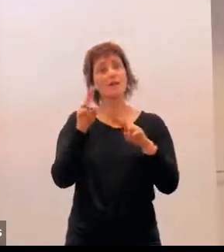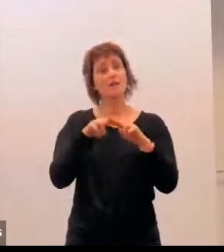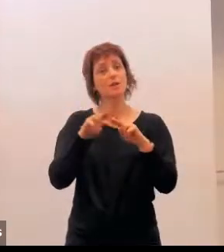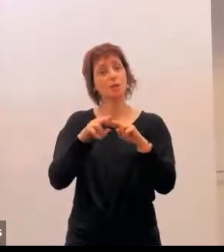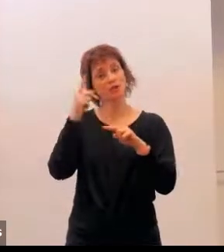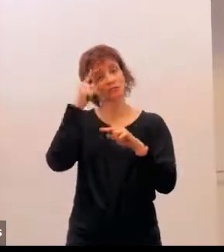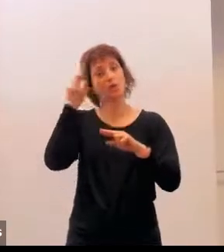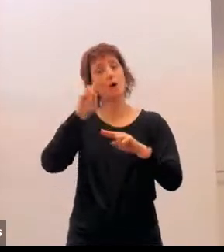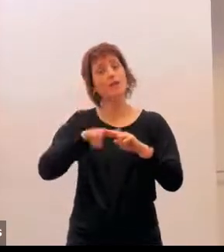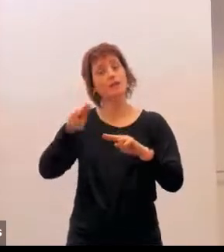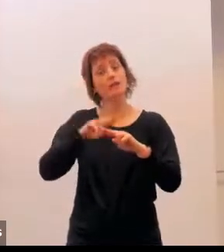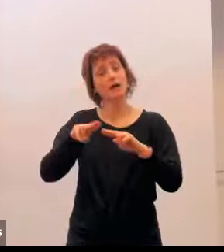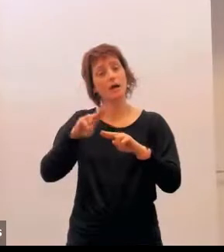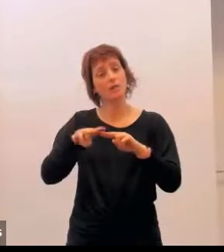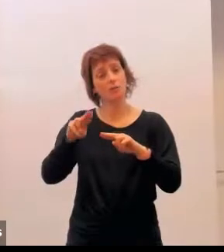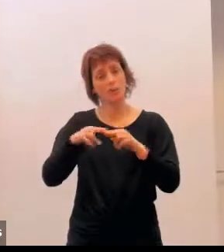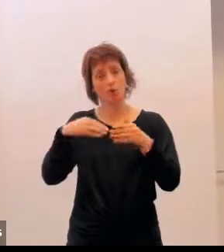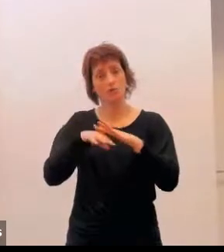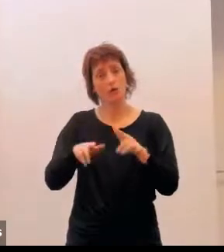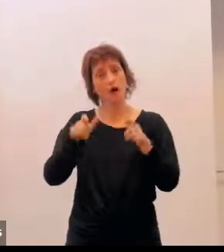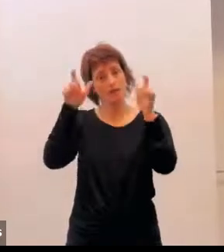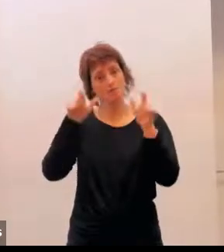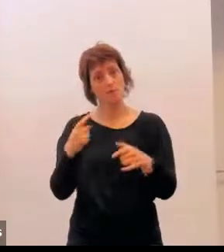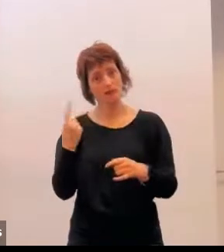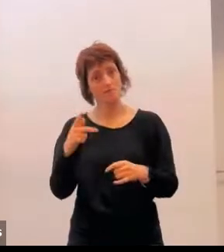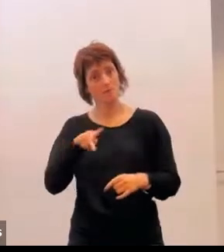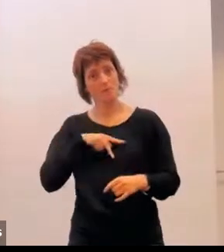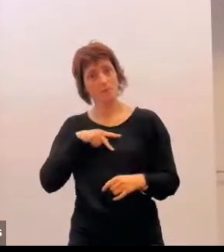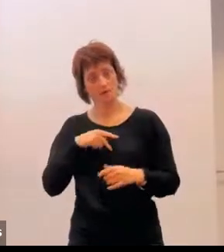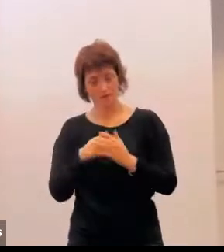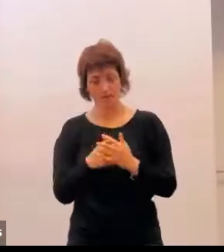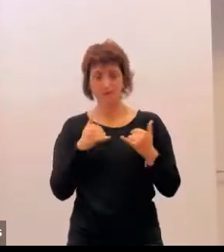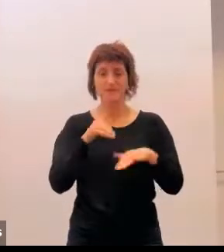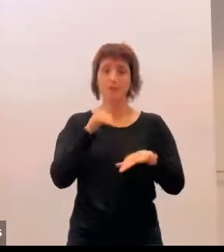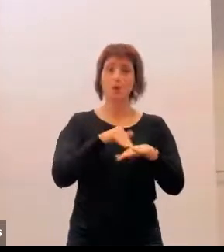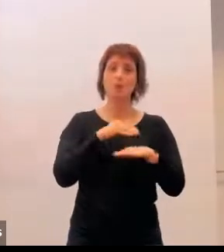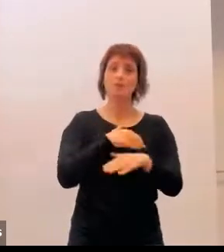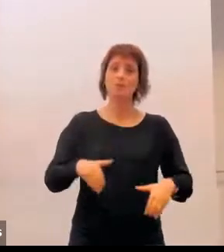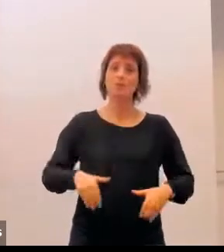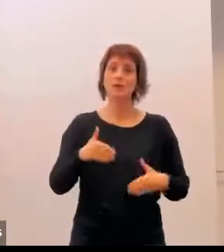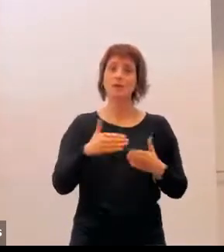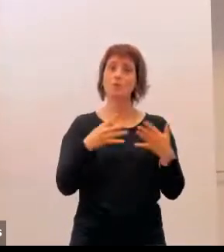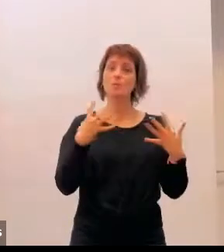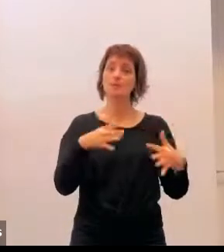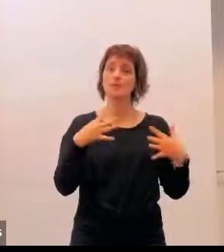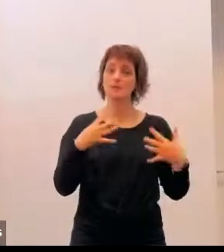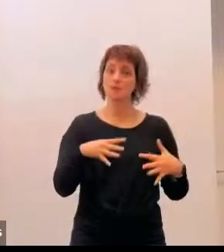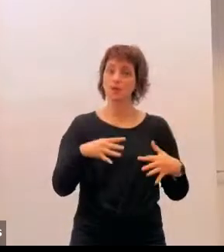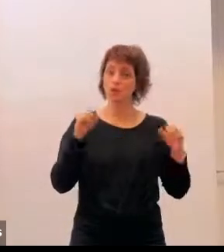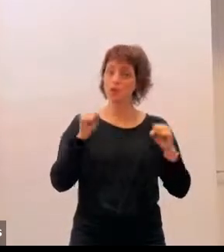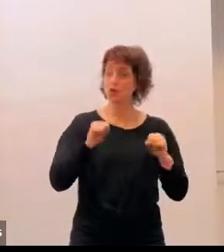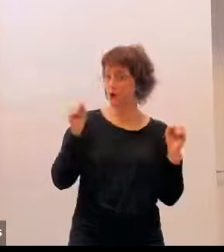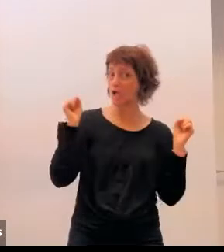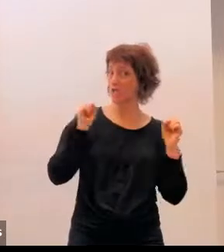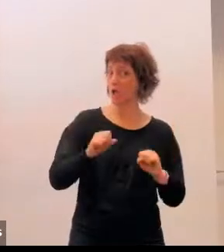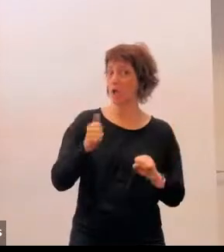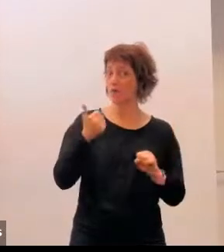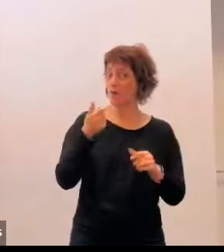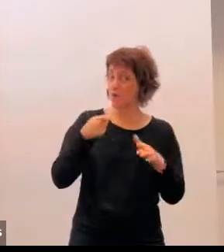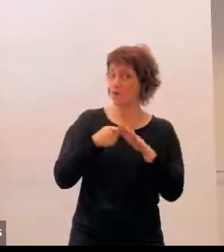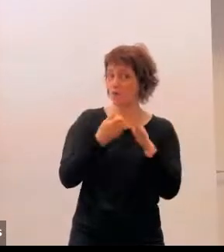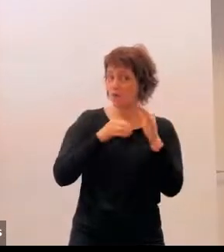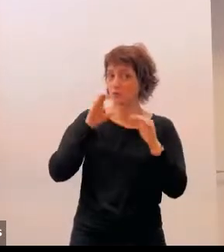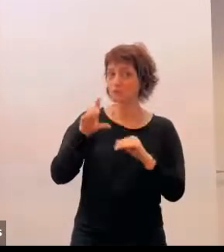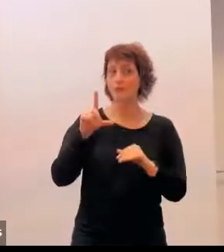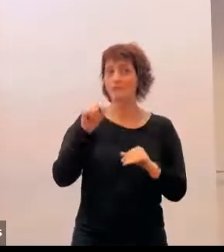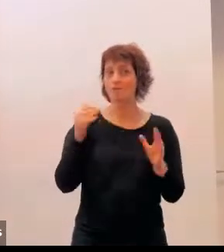de travaux dans l'immeuble dont elle est propriétaire. Le conseil municipal en 2019 avait donc déjà accordé une première subvention de 20 000